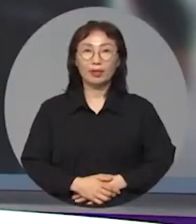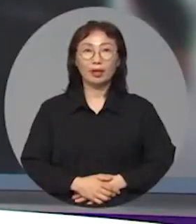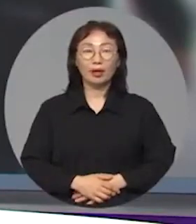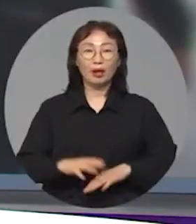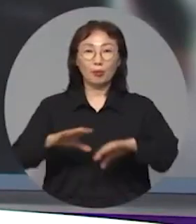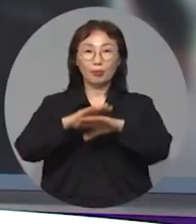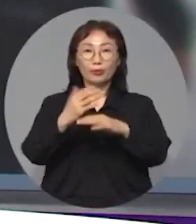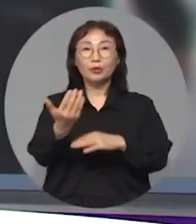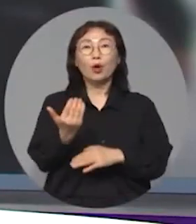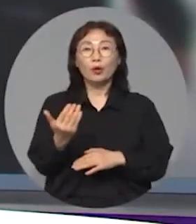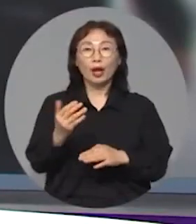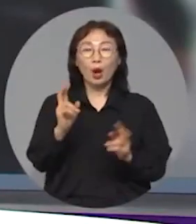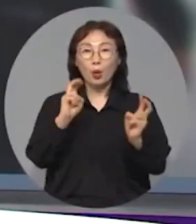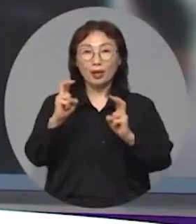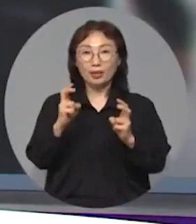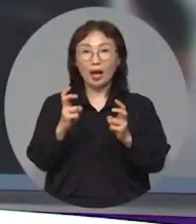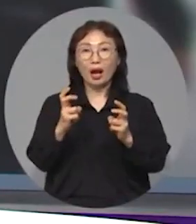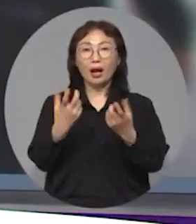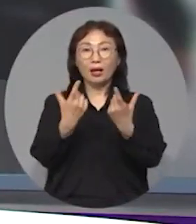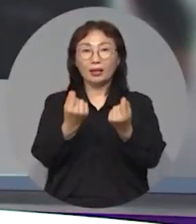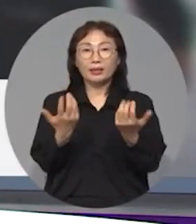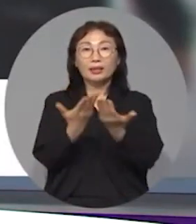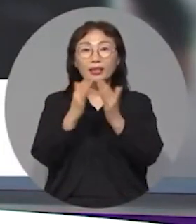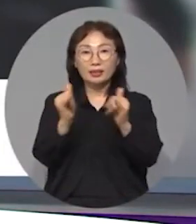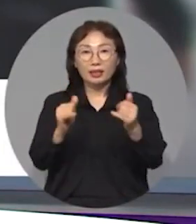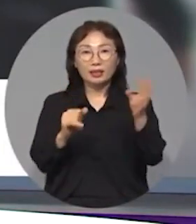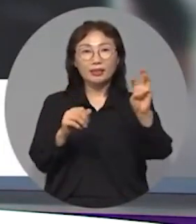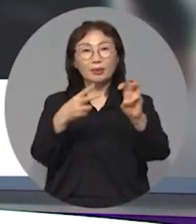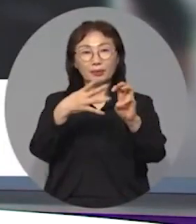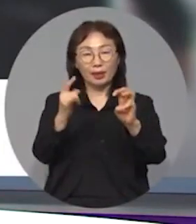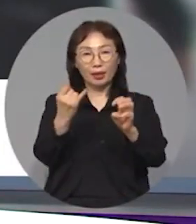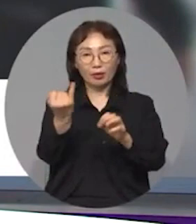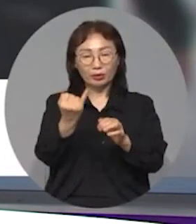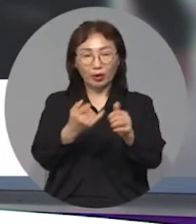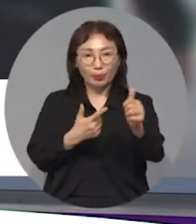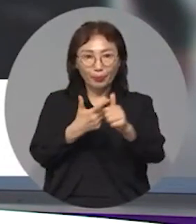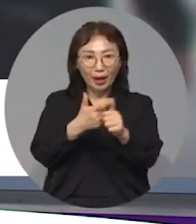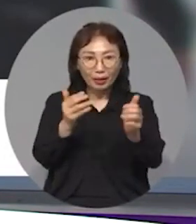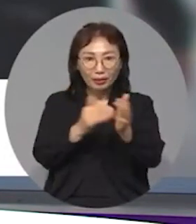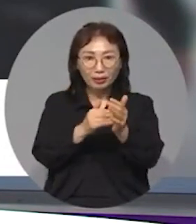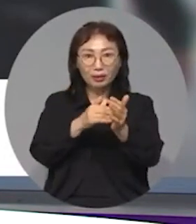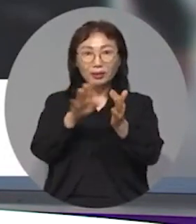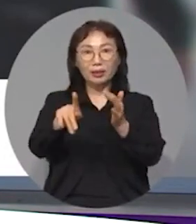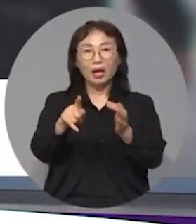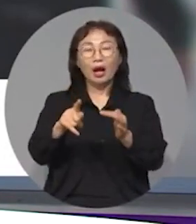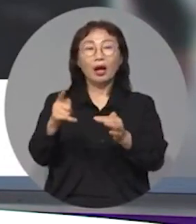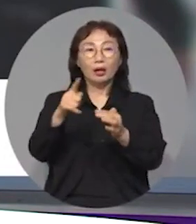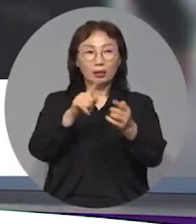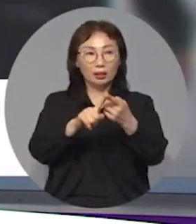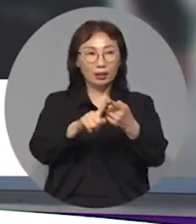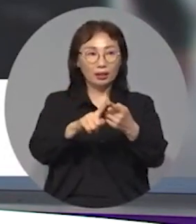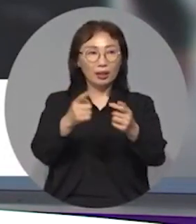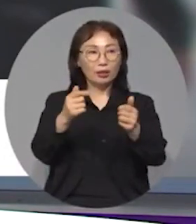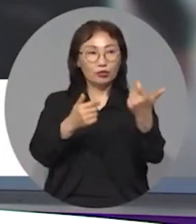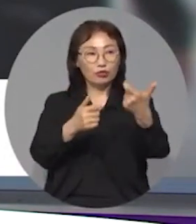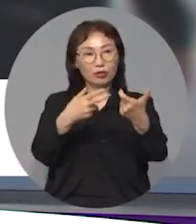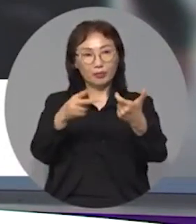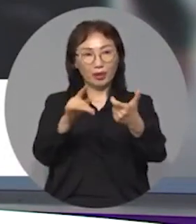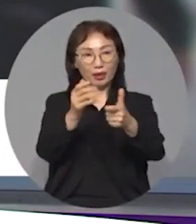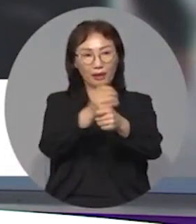전 직장 동료였던 30대 여성을 살해한 뒤 사체를 유기한 혐의를 받는 60대 남성이 검찰에